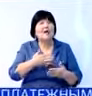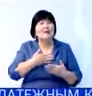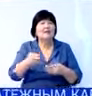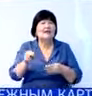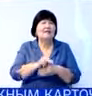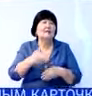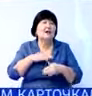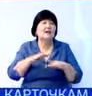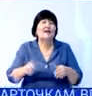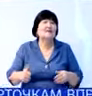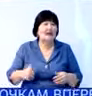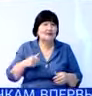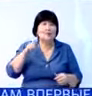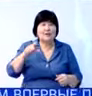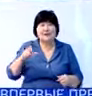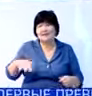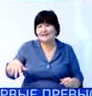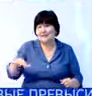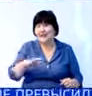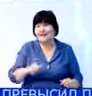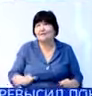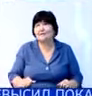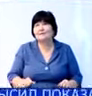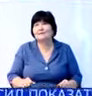воспитание наших детей достойными гражданами страны.